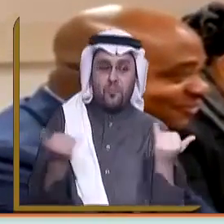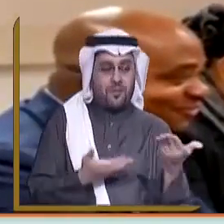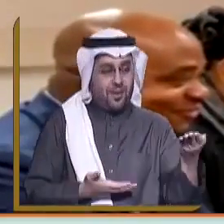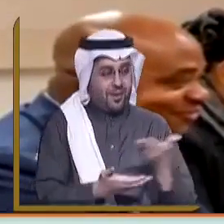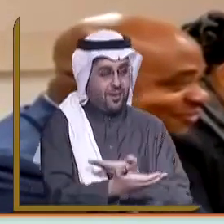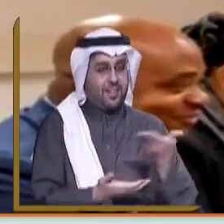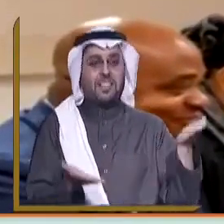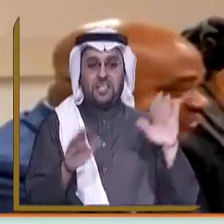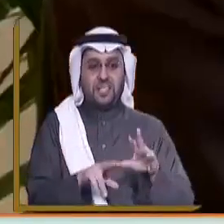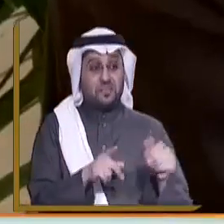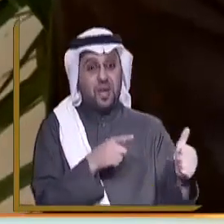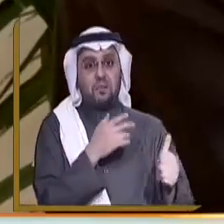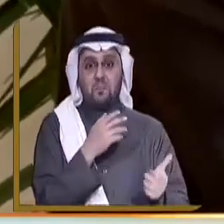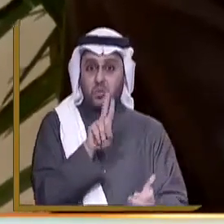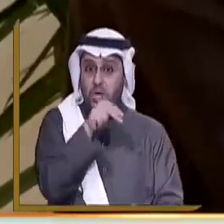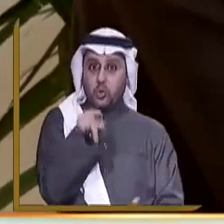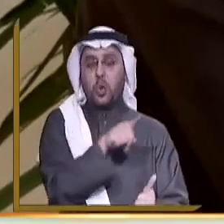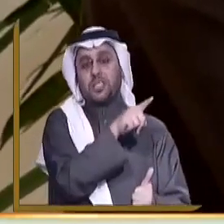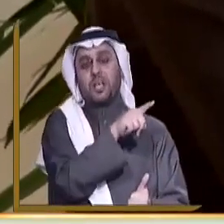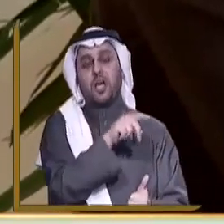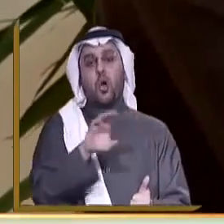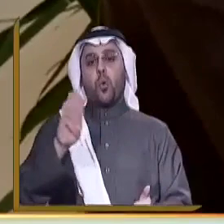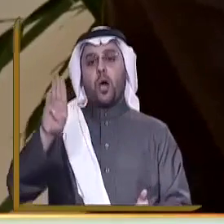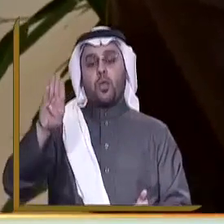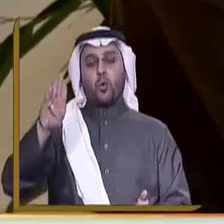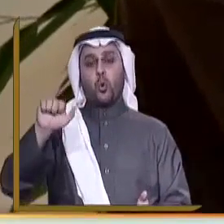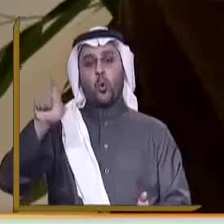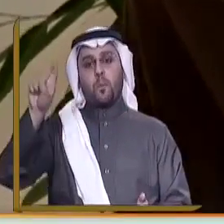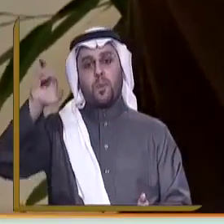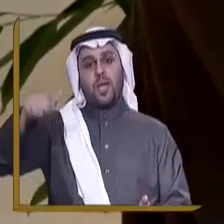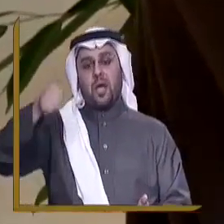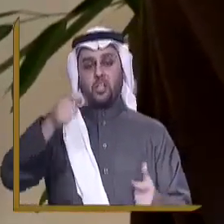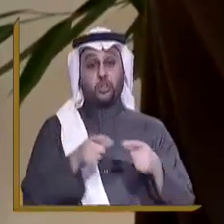الاقليميه والدوليه وجهود تعزيز الامن والسلم